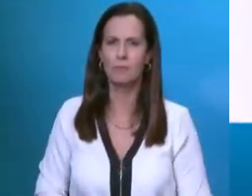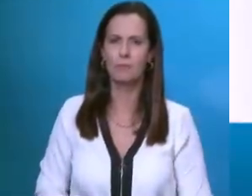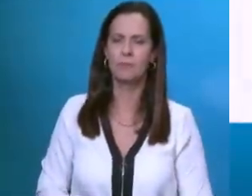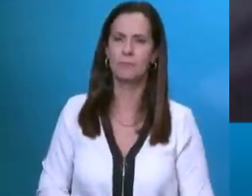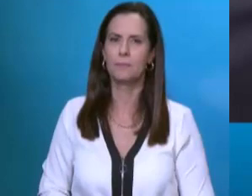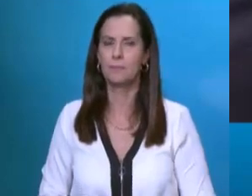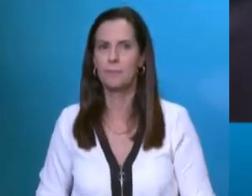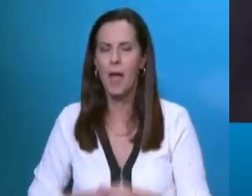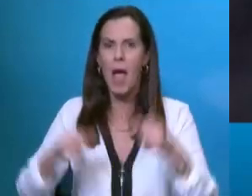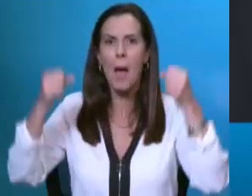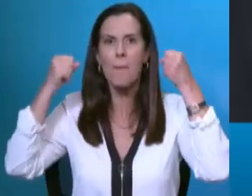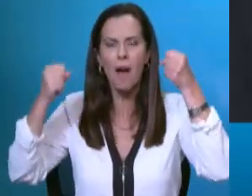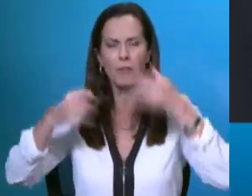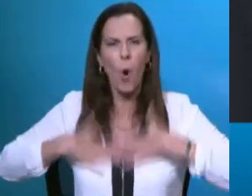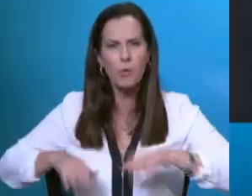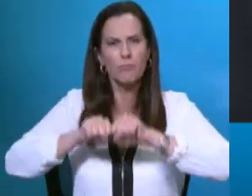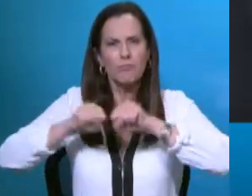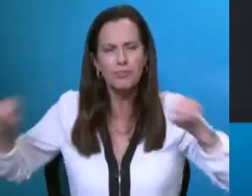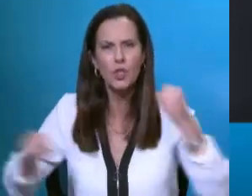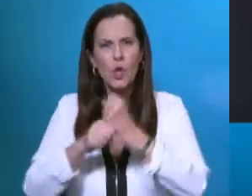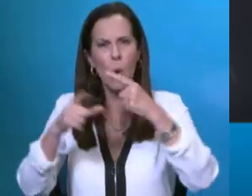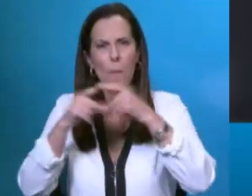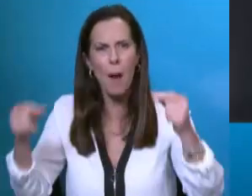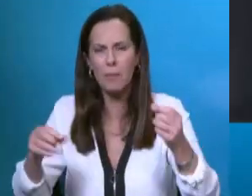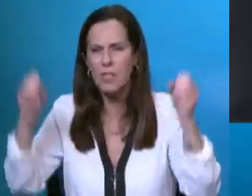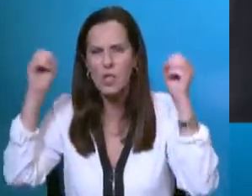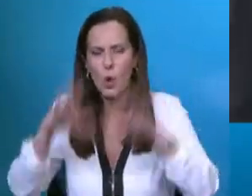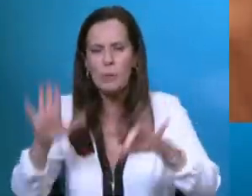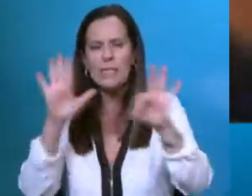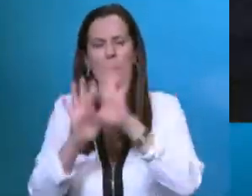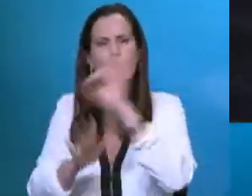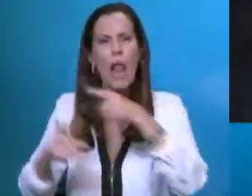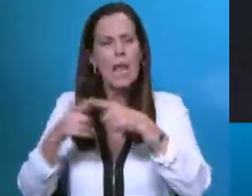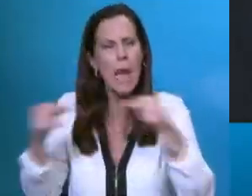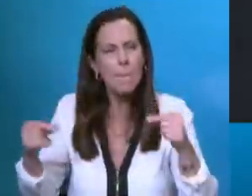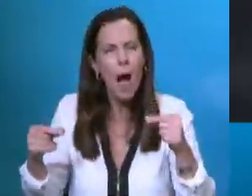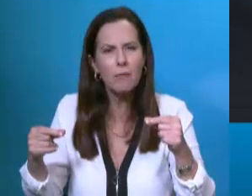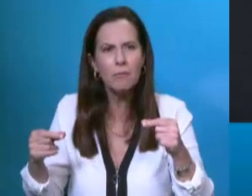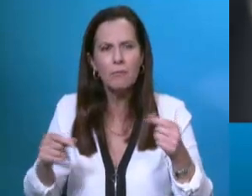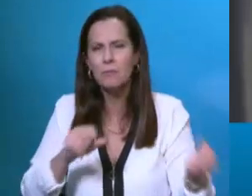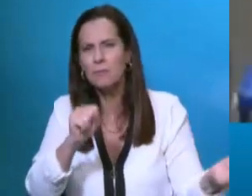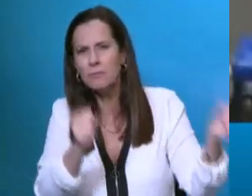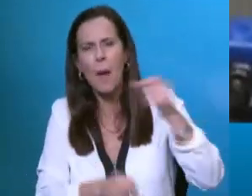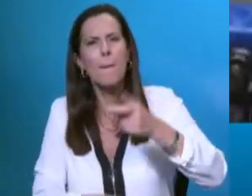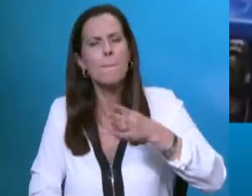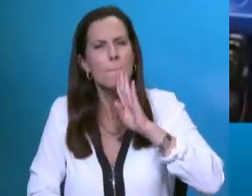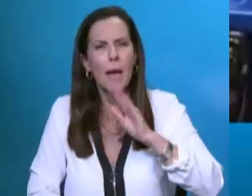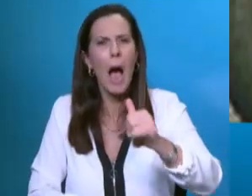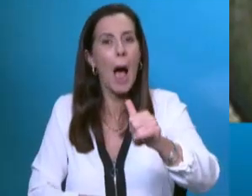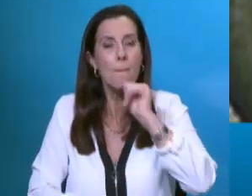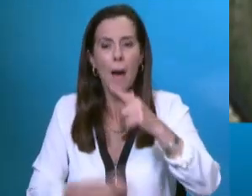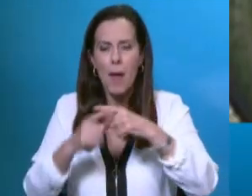מפגינים קוראים חולצות שיוצרו ביפן, משליחים לפח סמלים של מותגים יפניים ושופכים בקבוקי בירה ומים שהגיעו מהאי